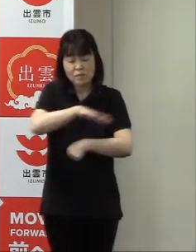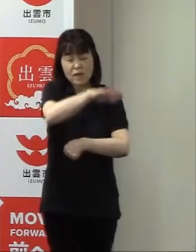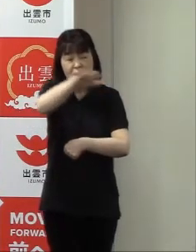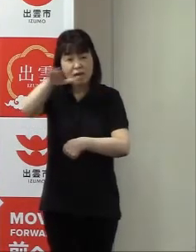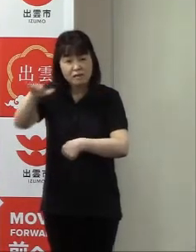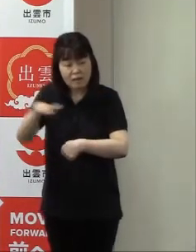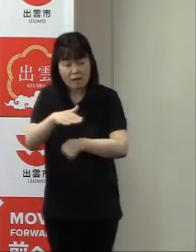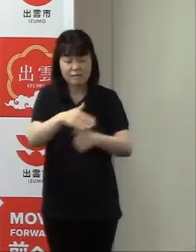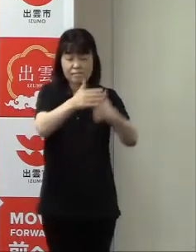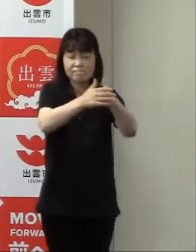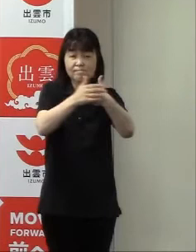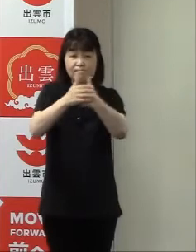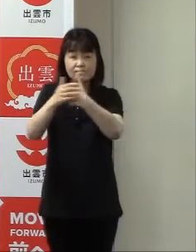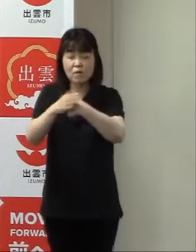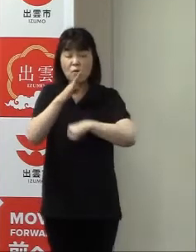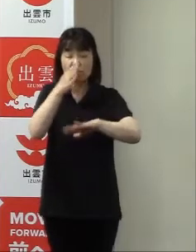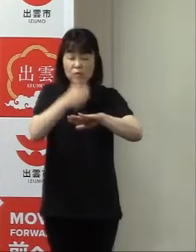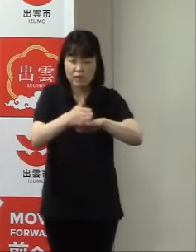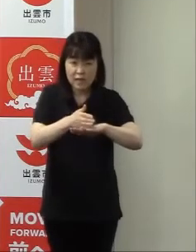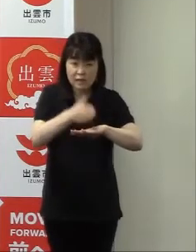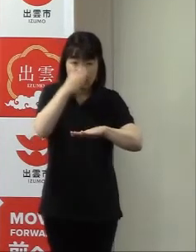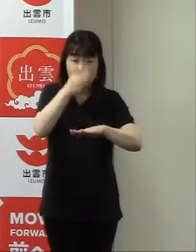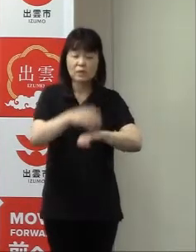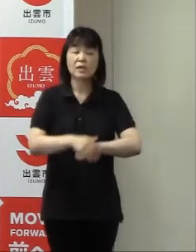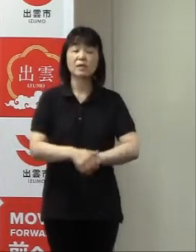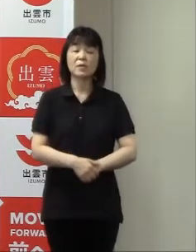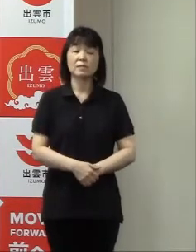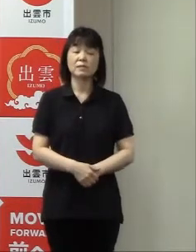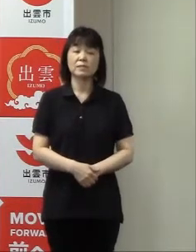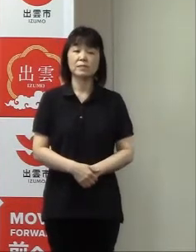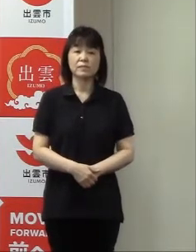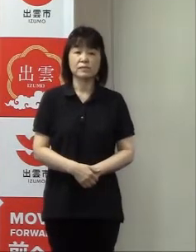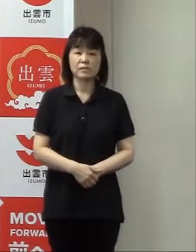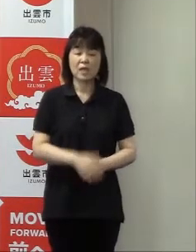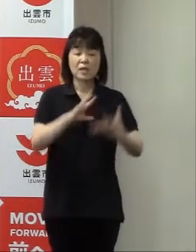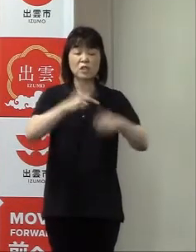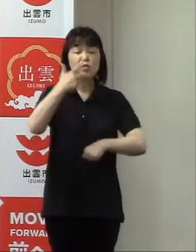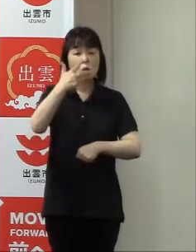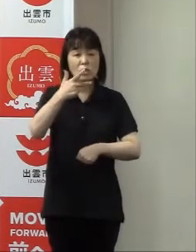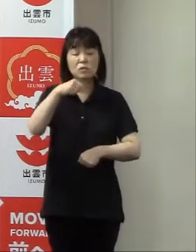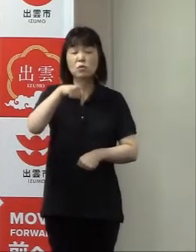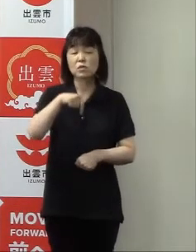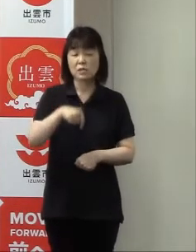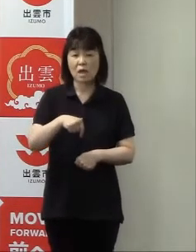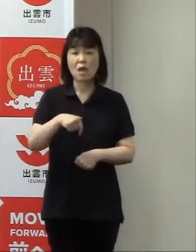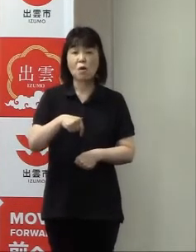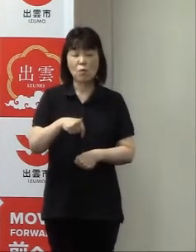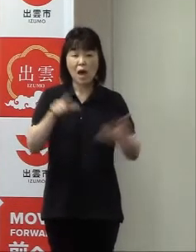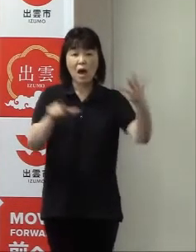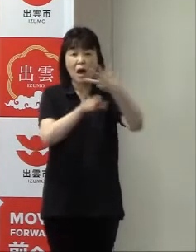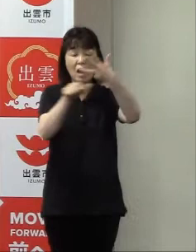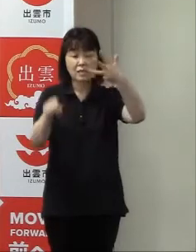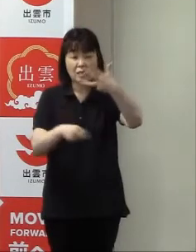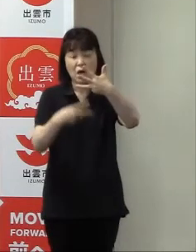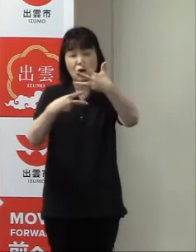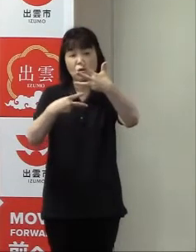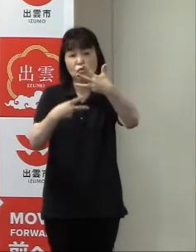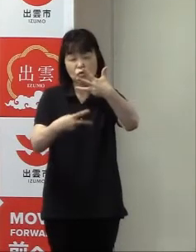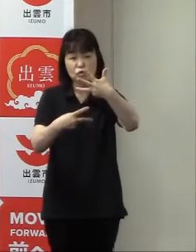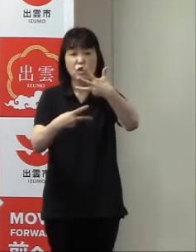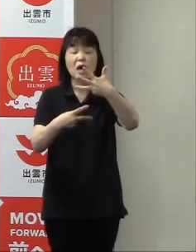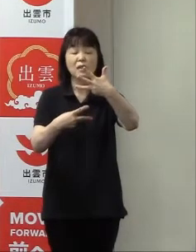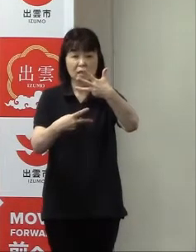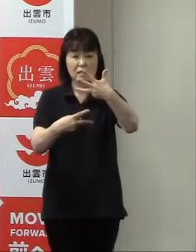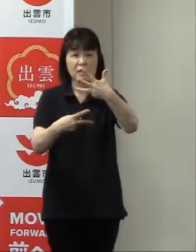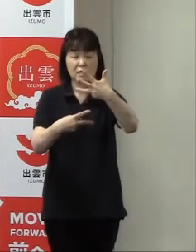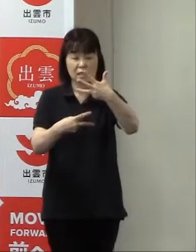当たっていただき、厚く感謝を申し上げます。市といたしましては8月2日付で各種支